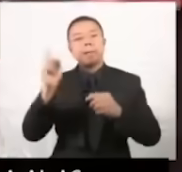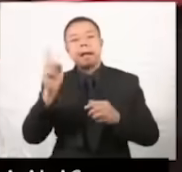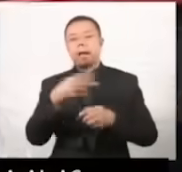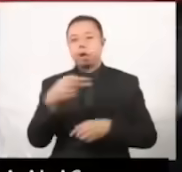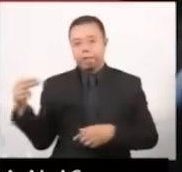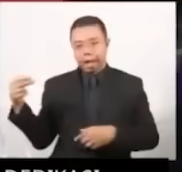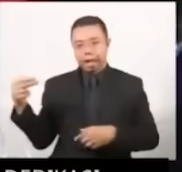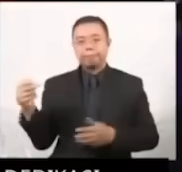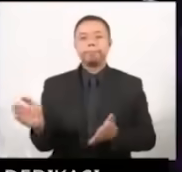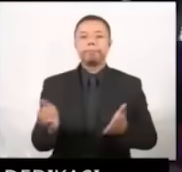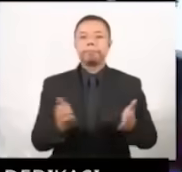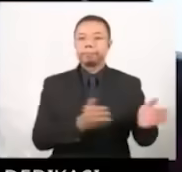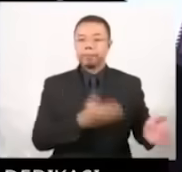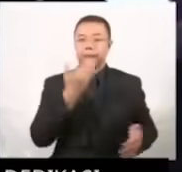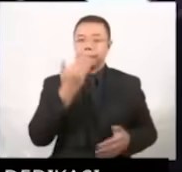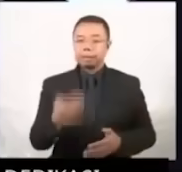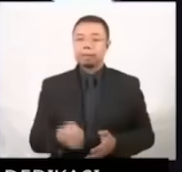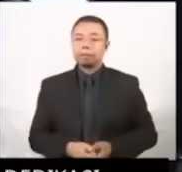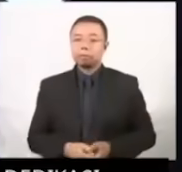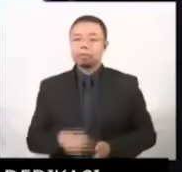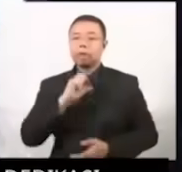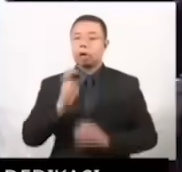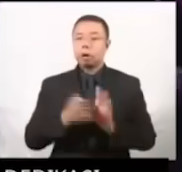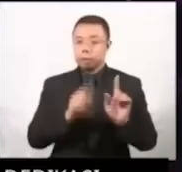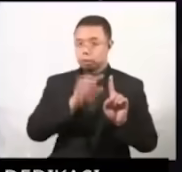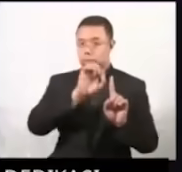kasih baik terima kasih paslon nomor urut S